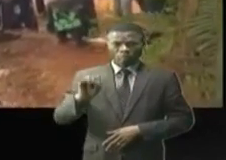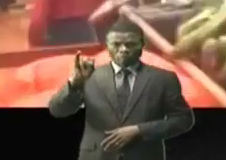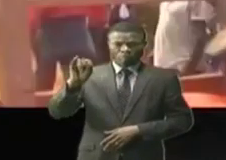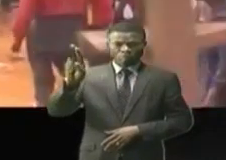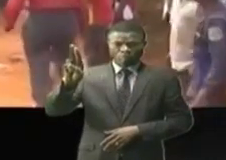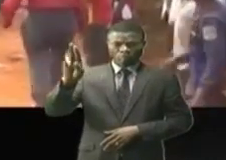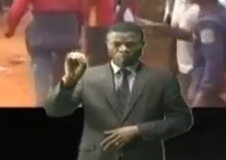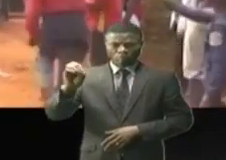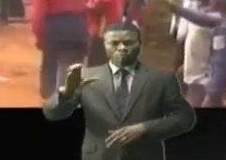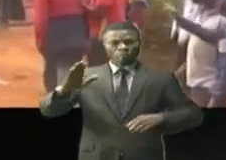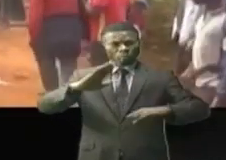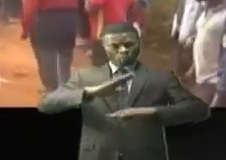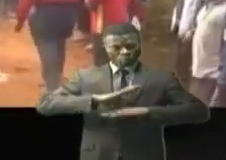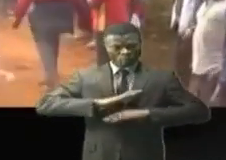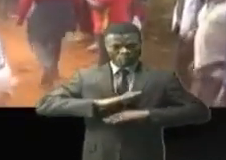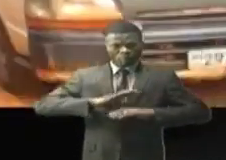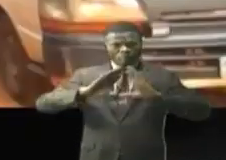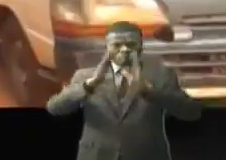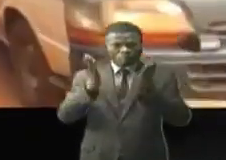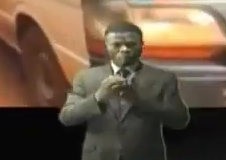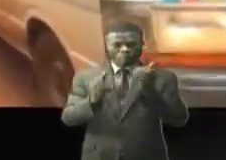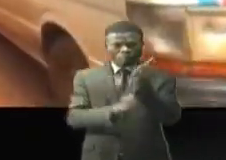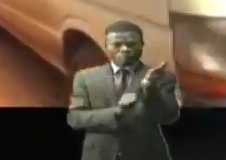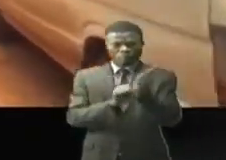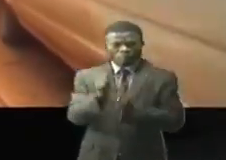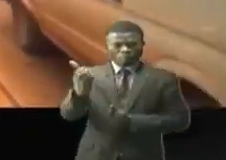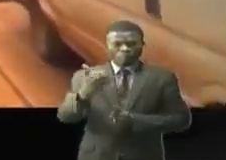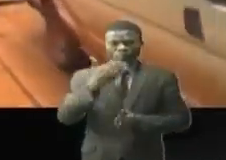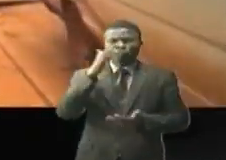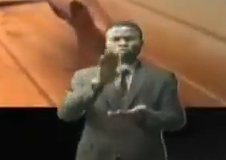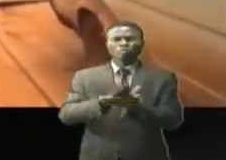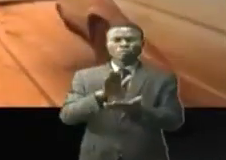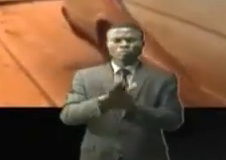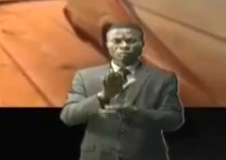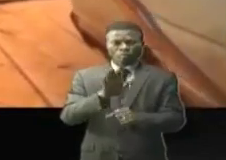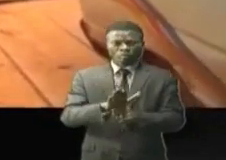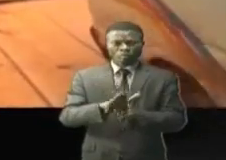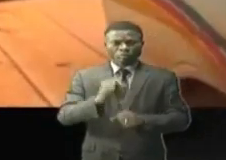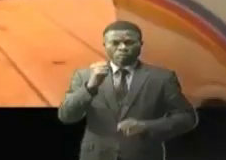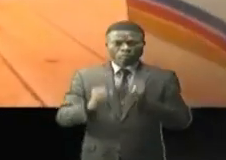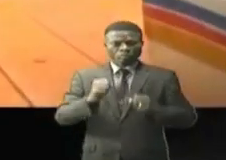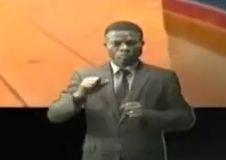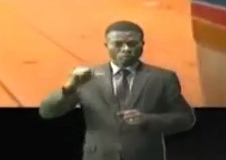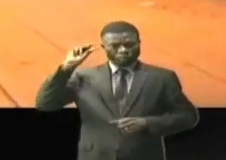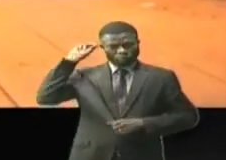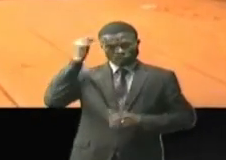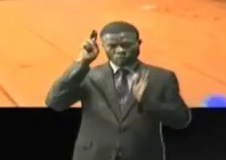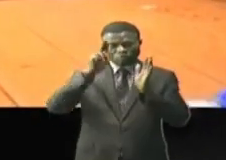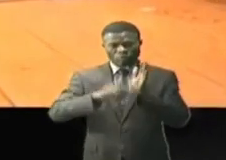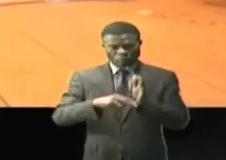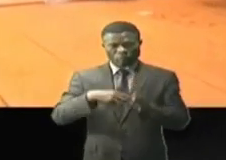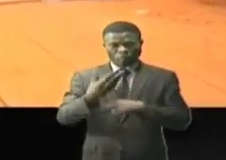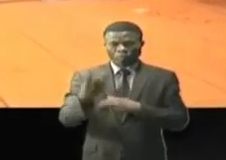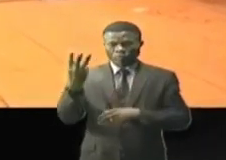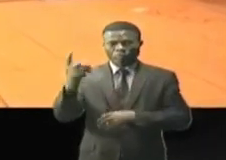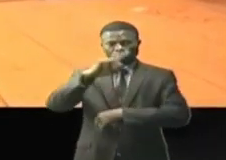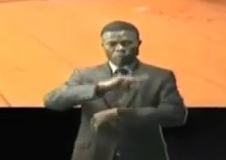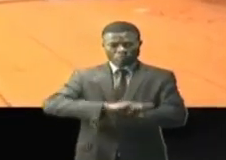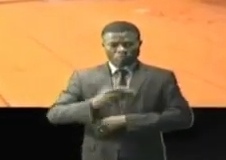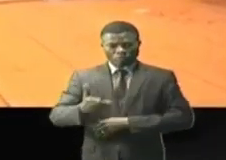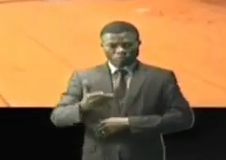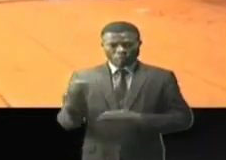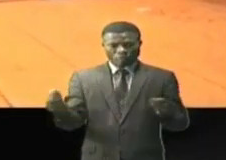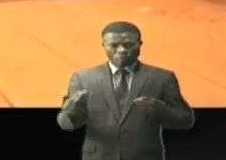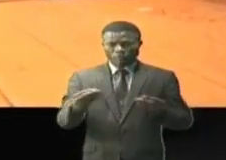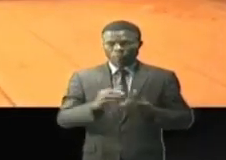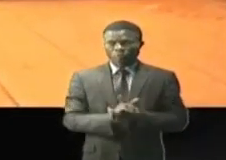Et la satisfaction pour ses passagers. Vraiment, la félicité est pour le gouvernement au Basaleli qui sont la moi 3 jours. Et à cause de la tenue,